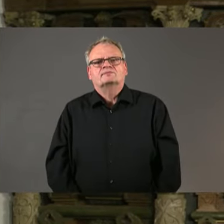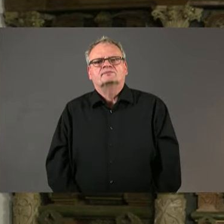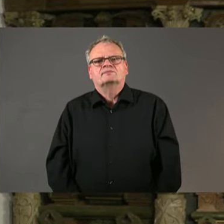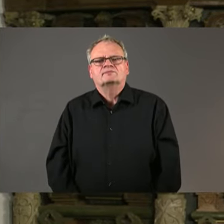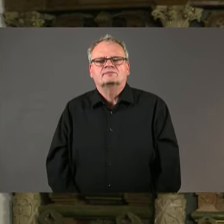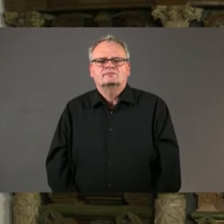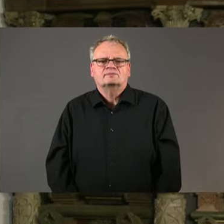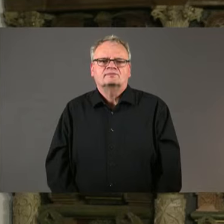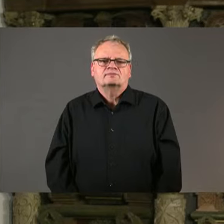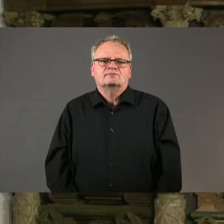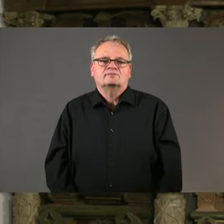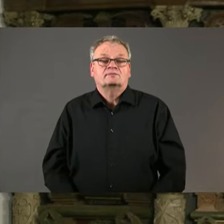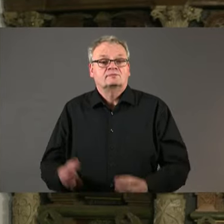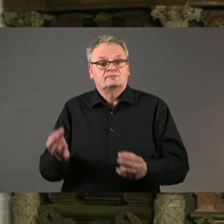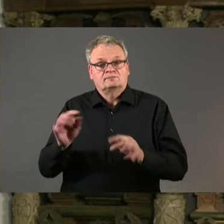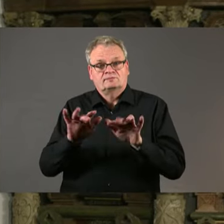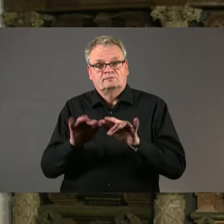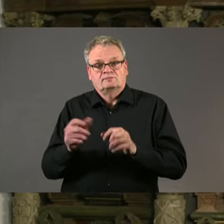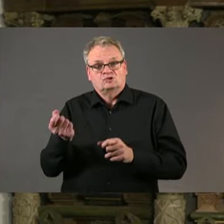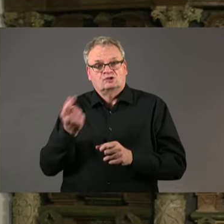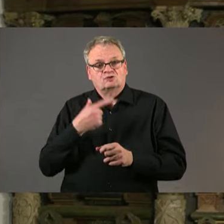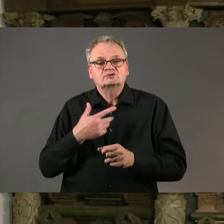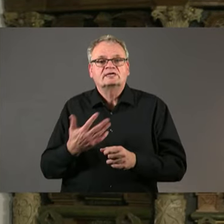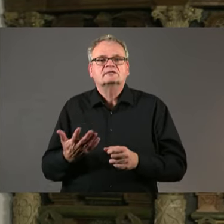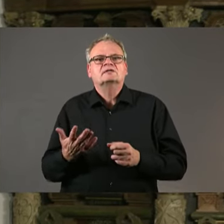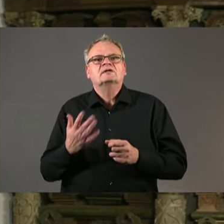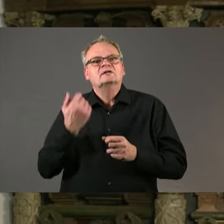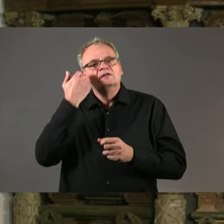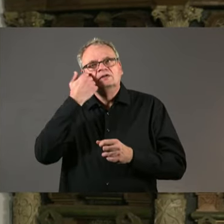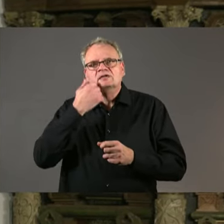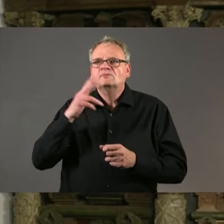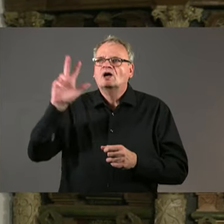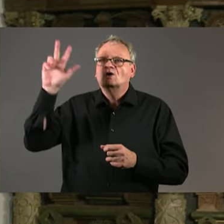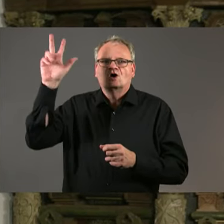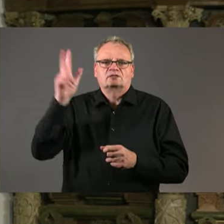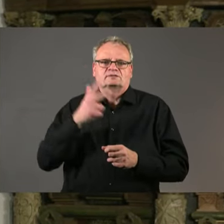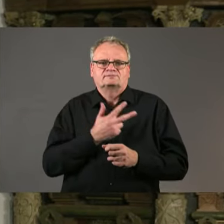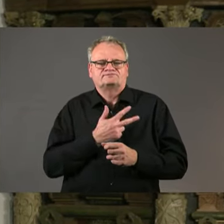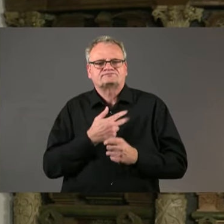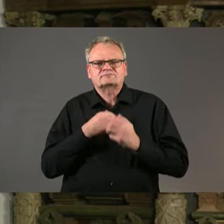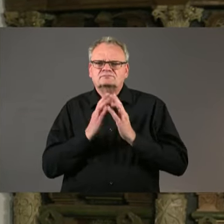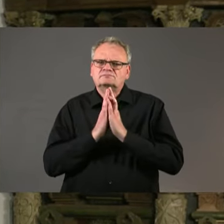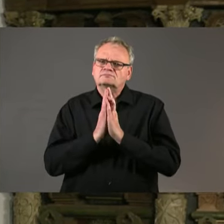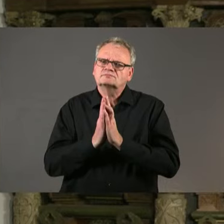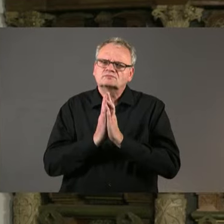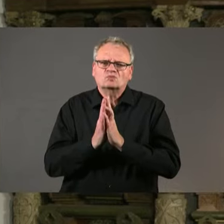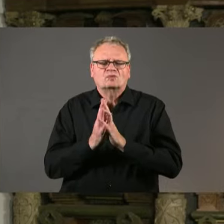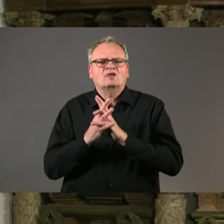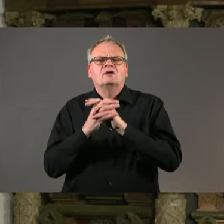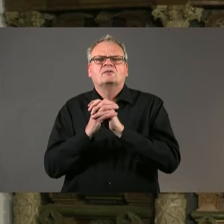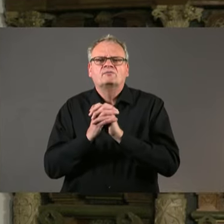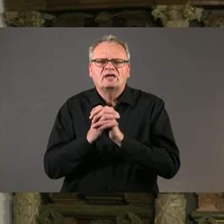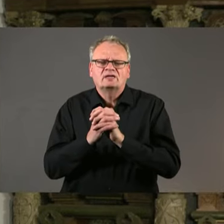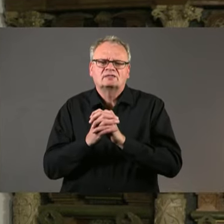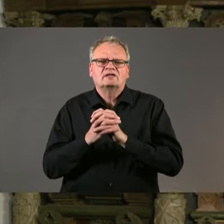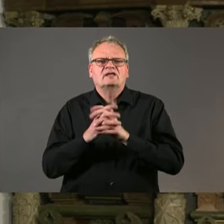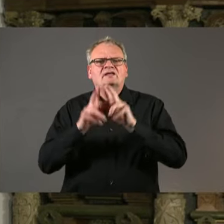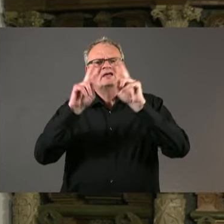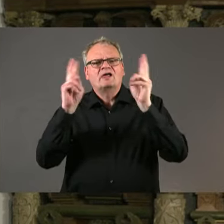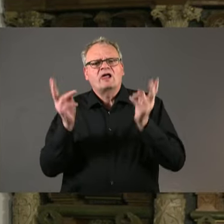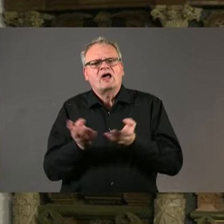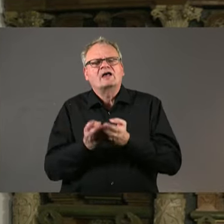Gerda sendet uns folgende Fürbitte: Lieber Gott, ich bitte und bete, gib uns Friede auf